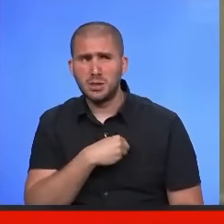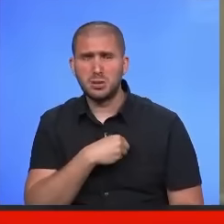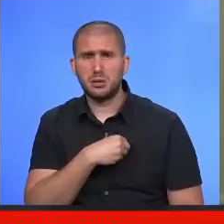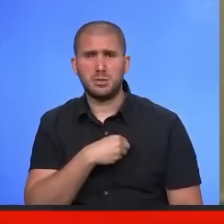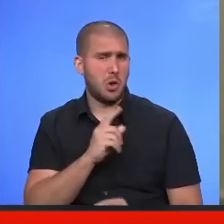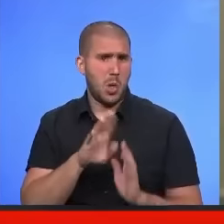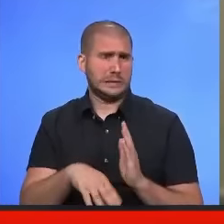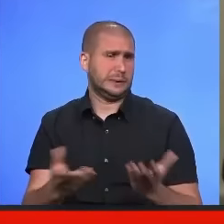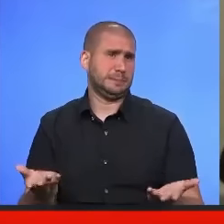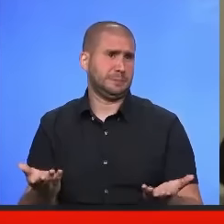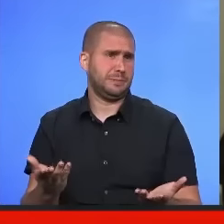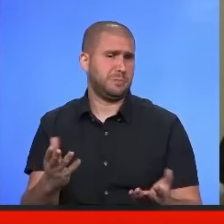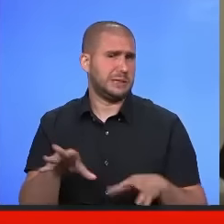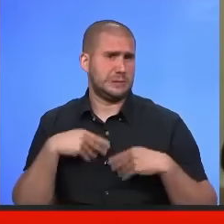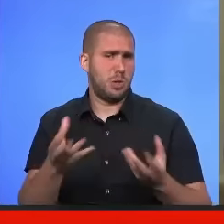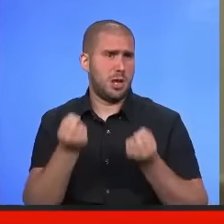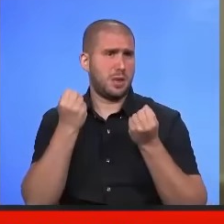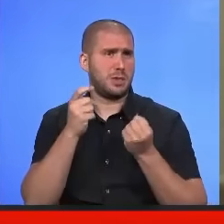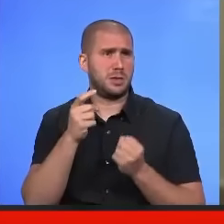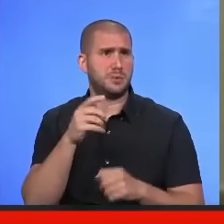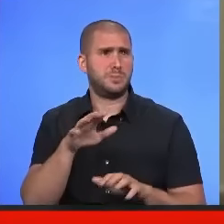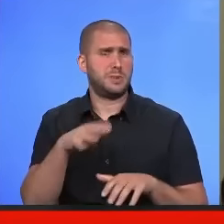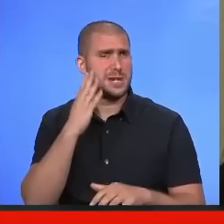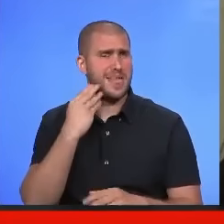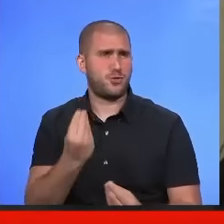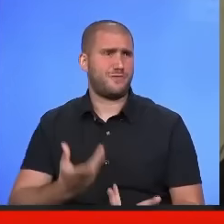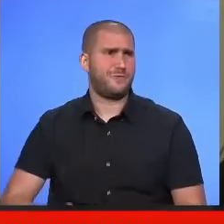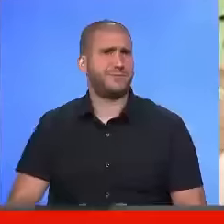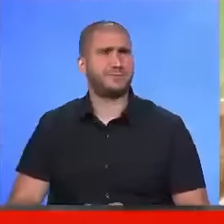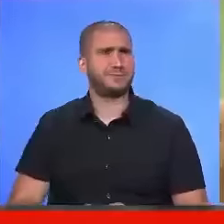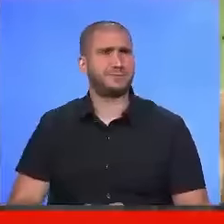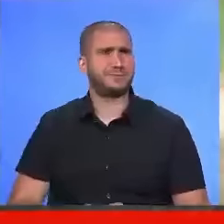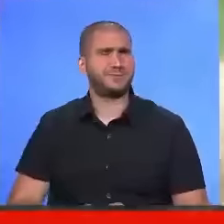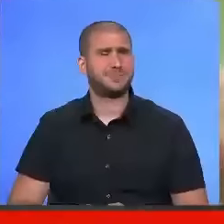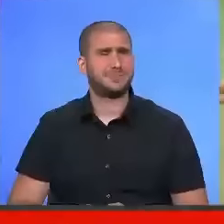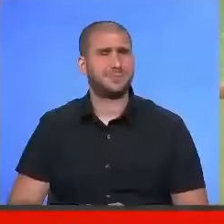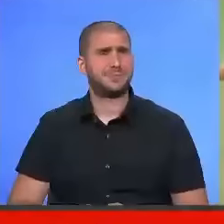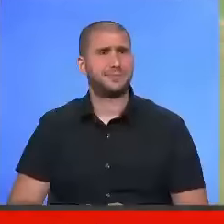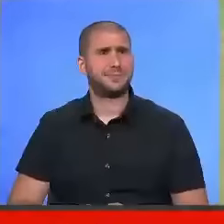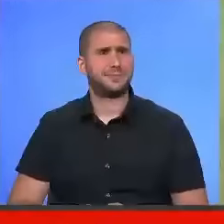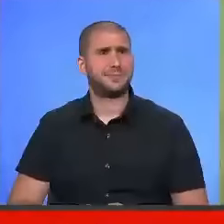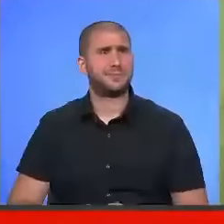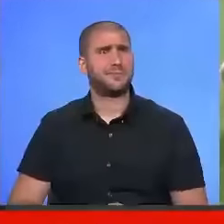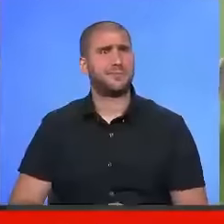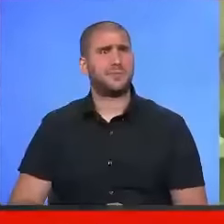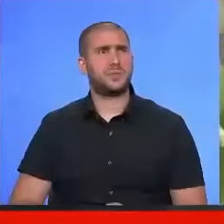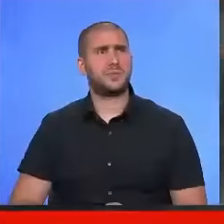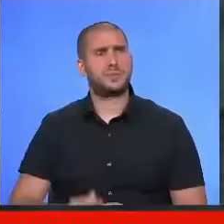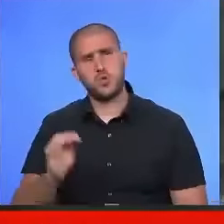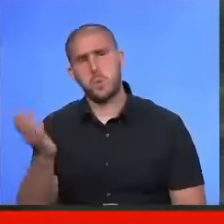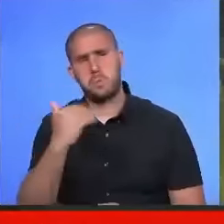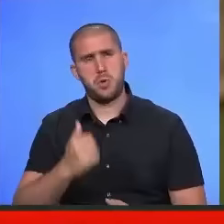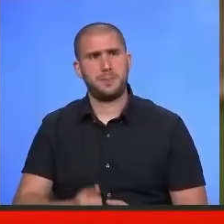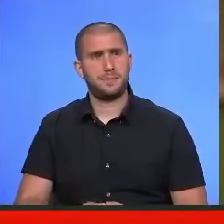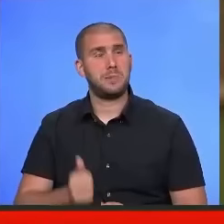חסר וייקחו אותו כלף טוב אין דברים כאלה טוטו בוא לפה בוא אליי